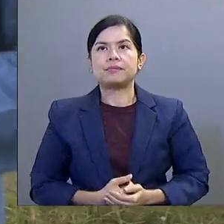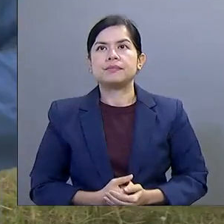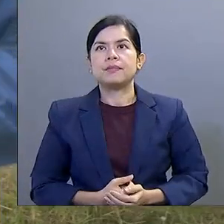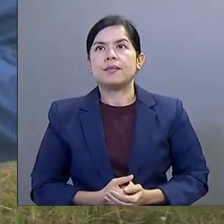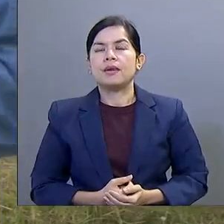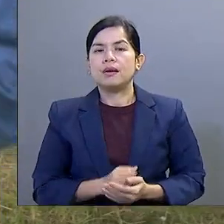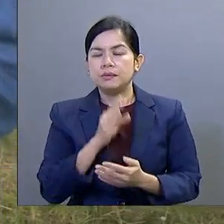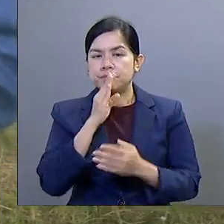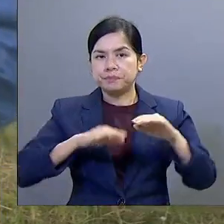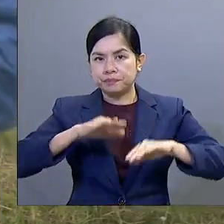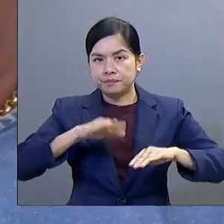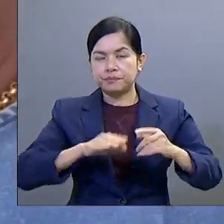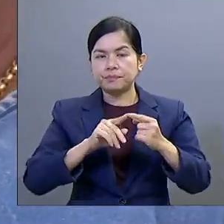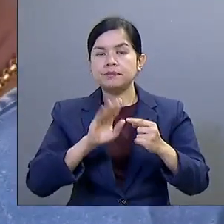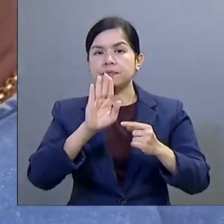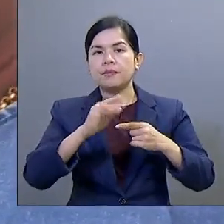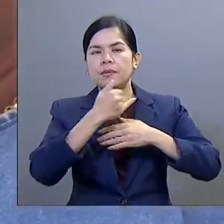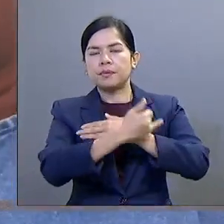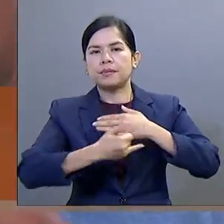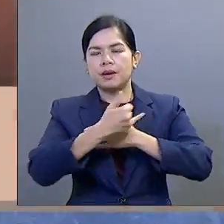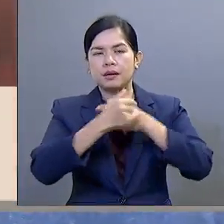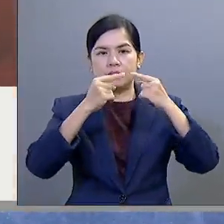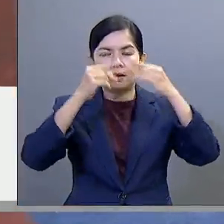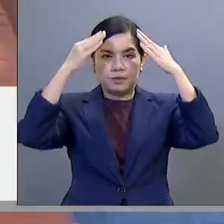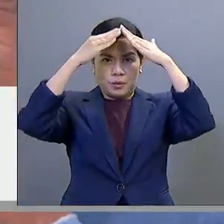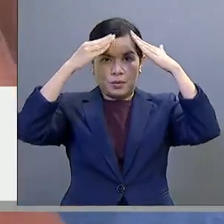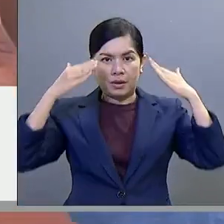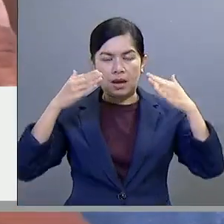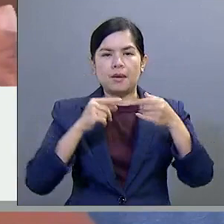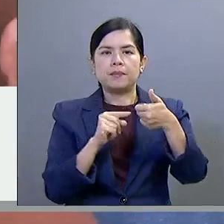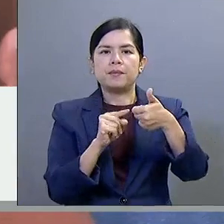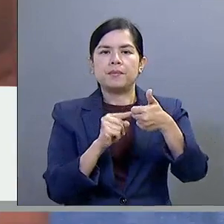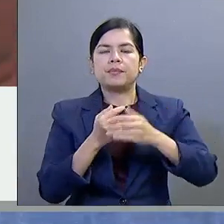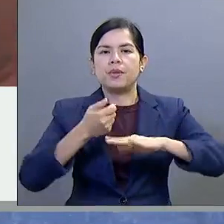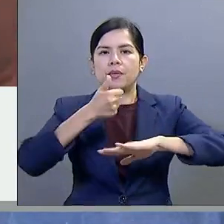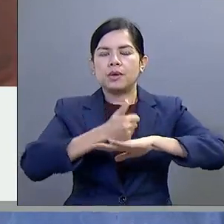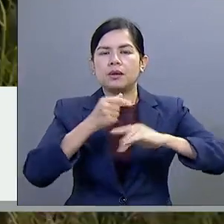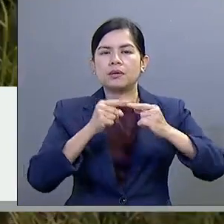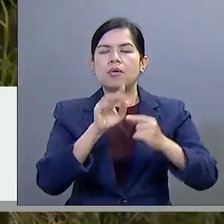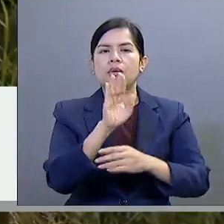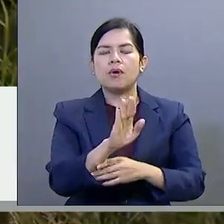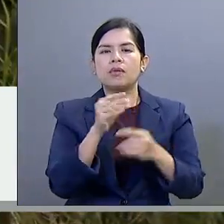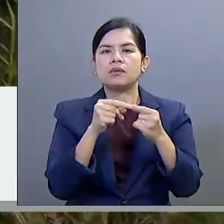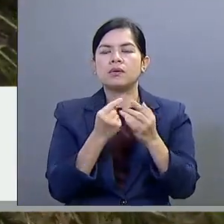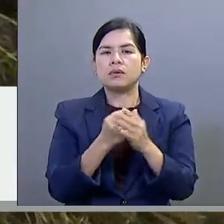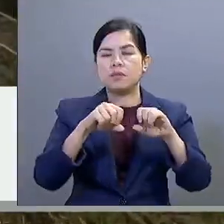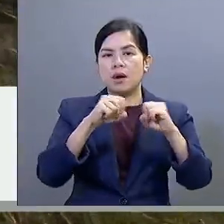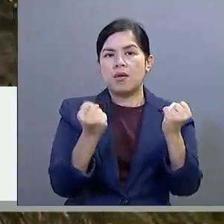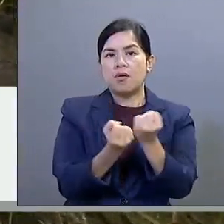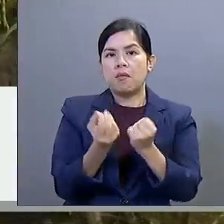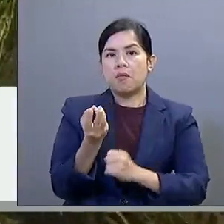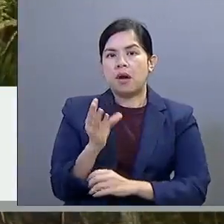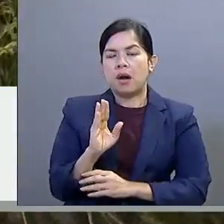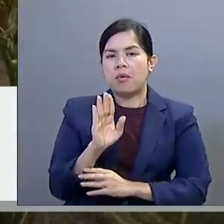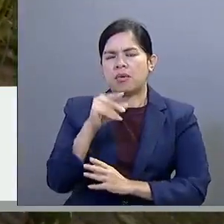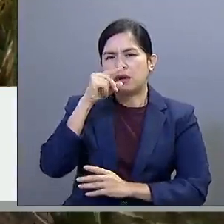ถ้าหากว่าเปรียบเทียบกับเวียดนามนะคะอุปนายกสมาคมชาวนาและเกษตรกรไทยค่ะบอกว่าเวียดนามมีการพัฒนาสายพันธุ์ข้าวที่รวดเร็ว